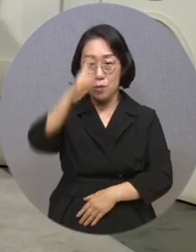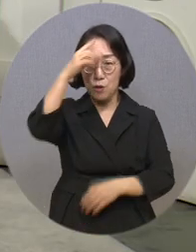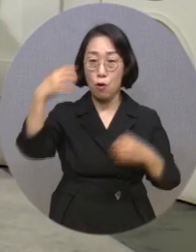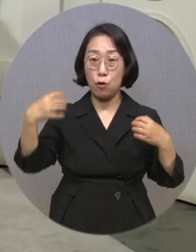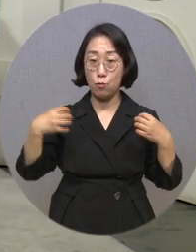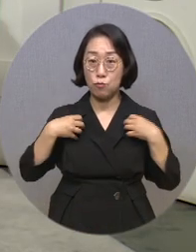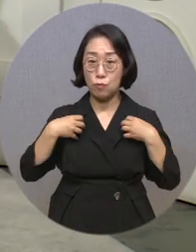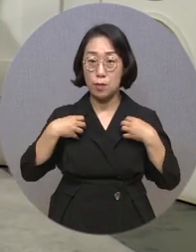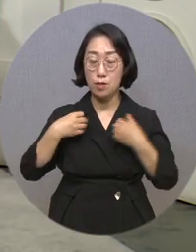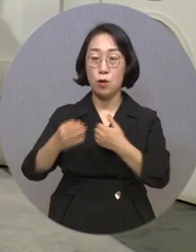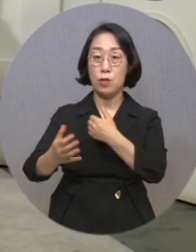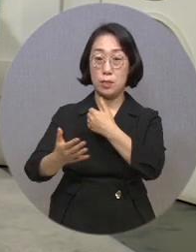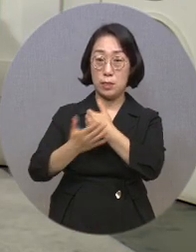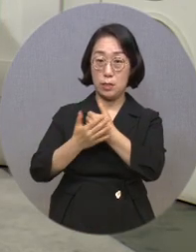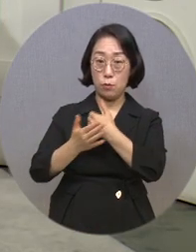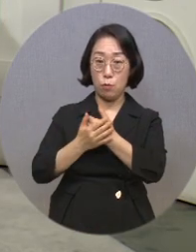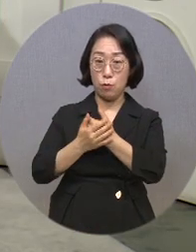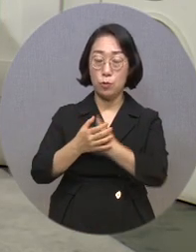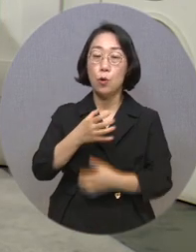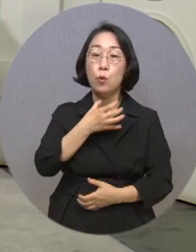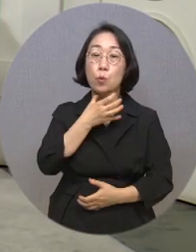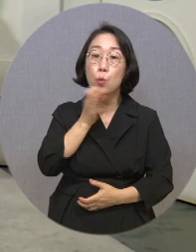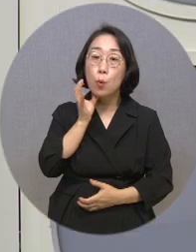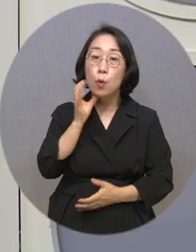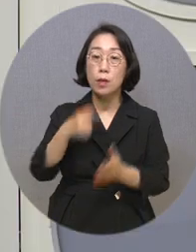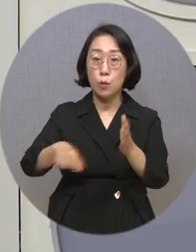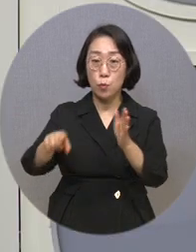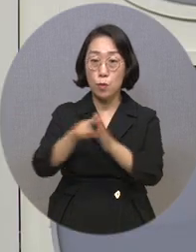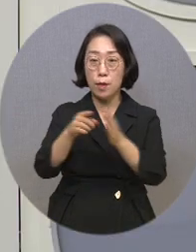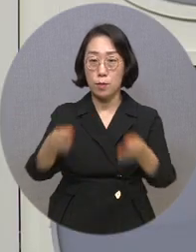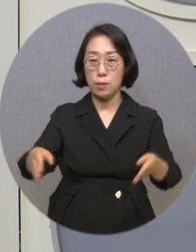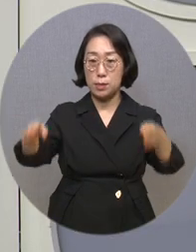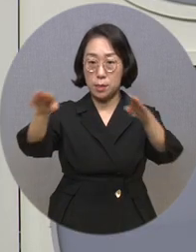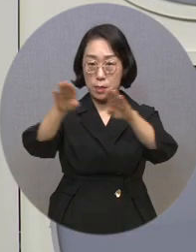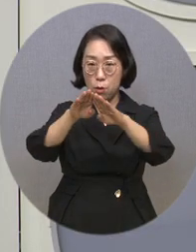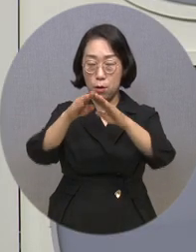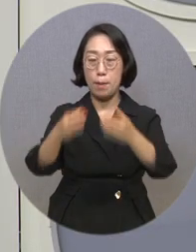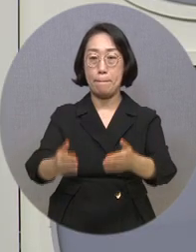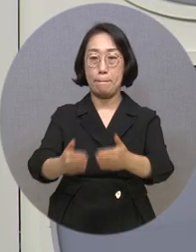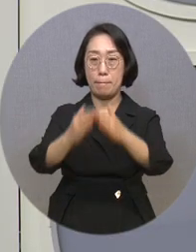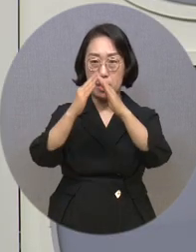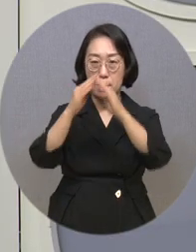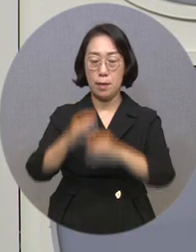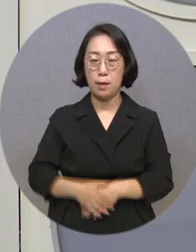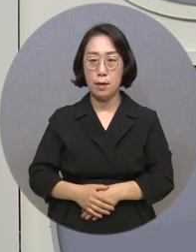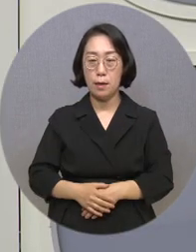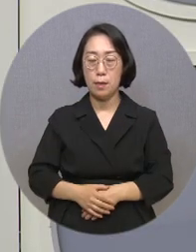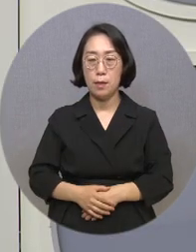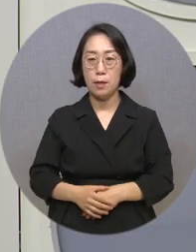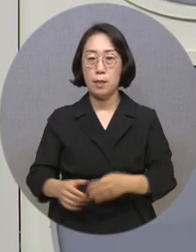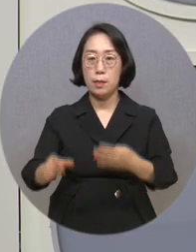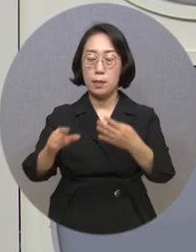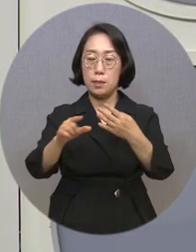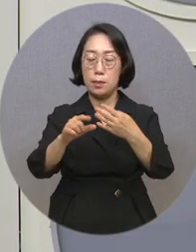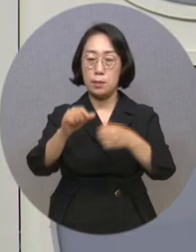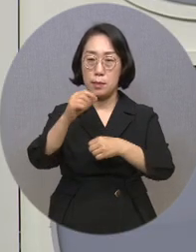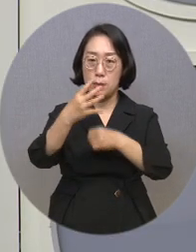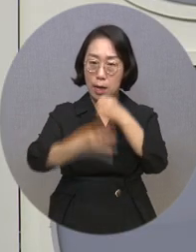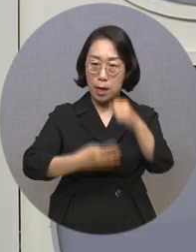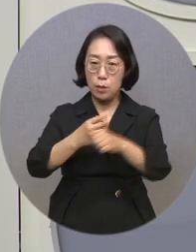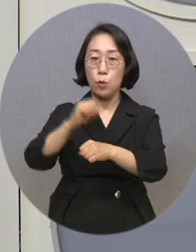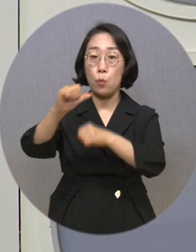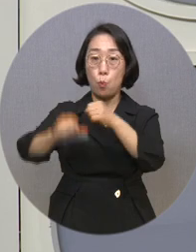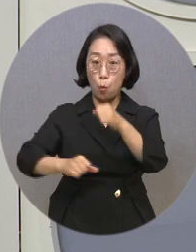지원을 받아가지고 노인시설을 차렸어요. 그리고 한 4, 5년 운영하다가 우리